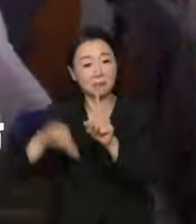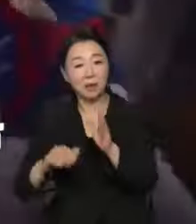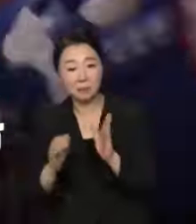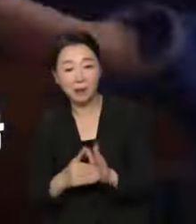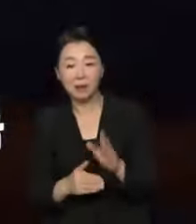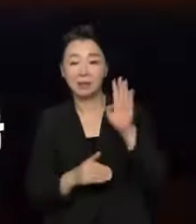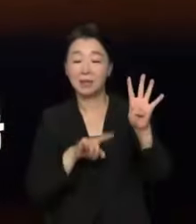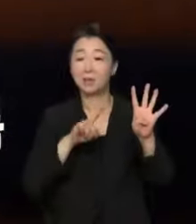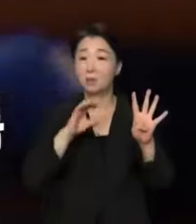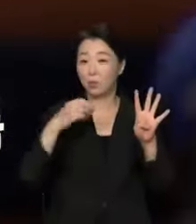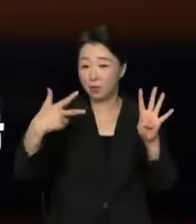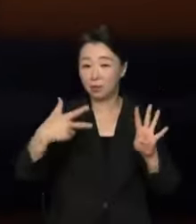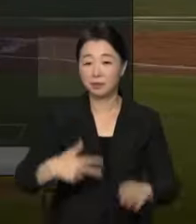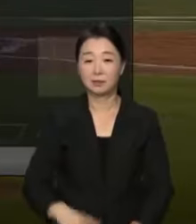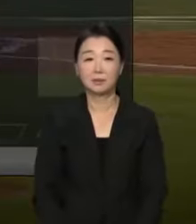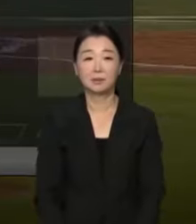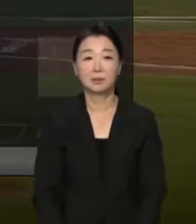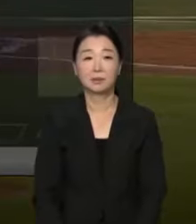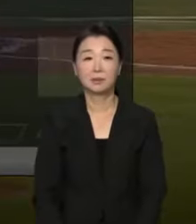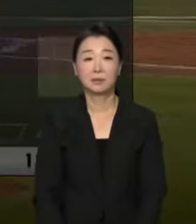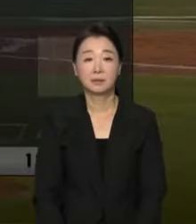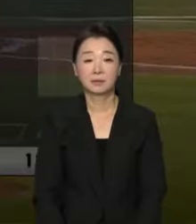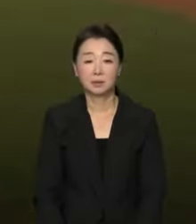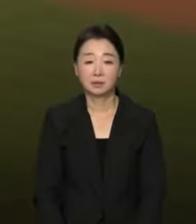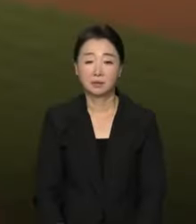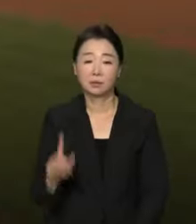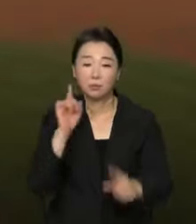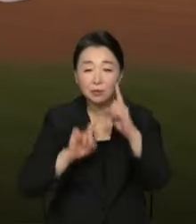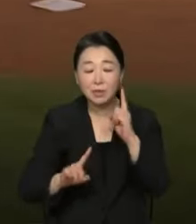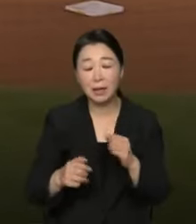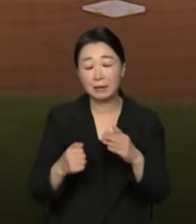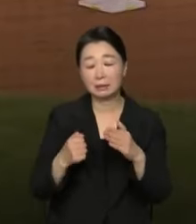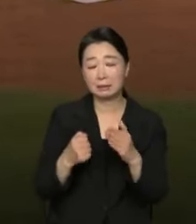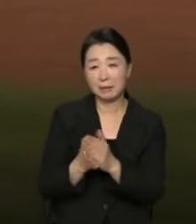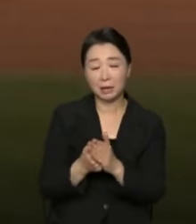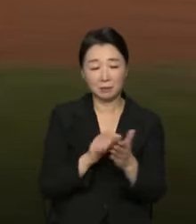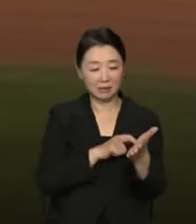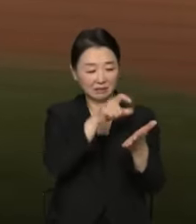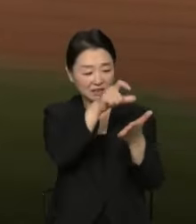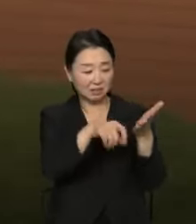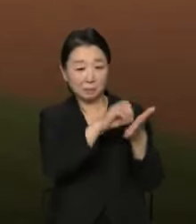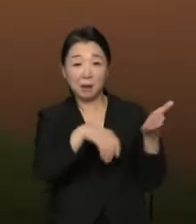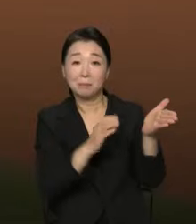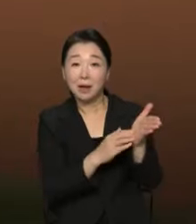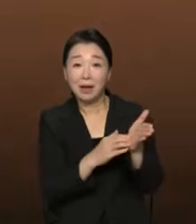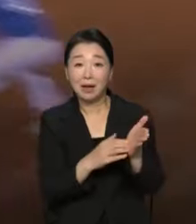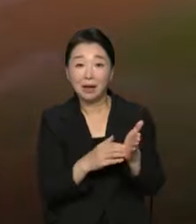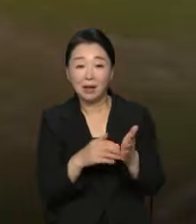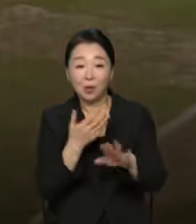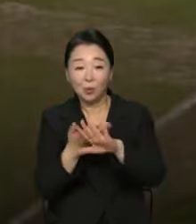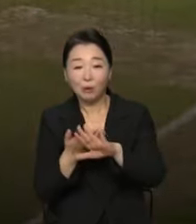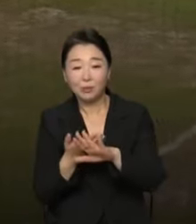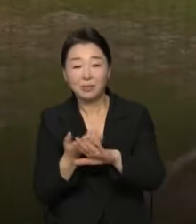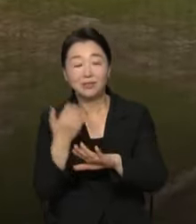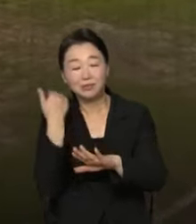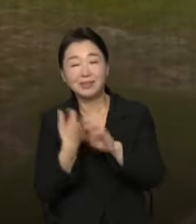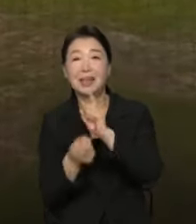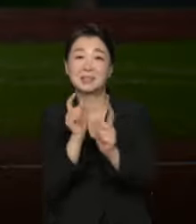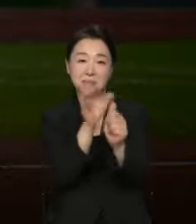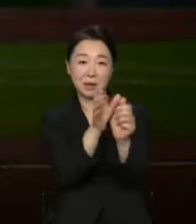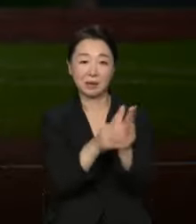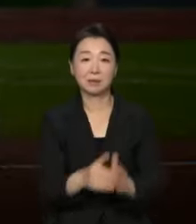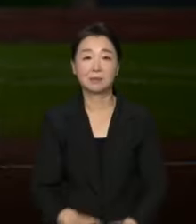자책점 4.07을 기록했는데요. 부상으로 플레이오프 선수 명단에서 제외된 외국인 투수 코너의 빈자리를